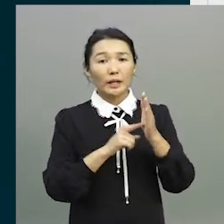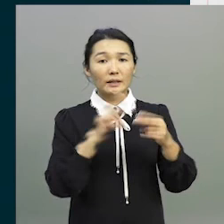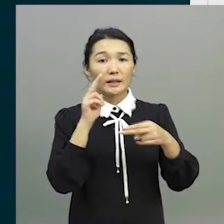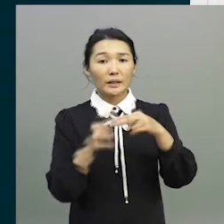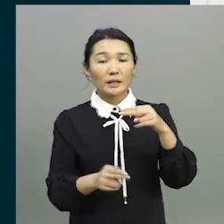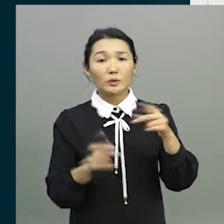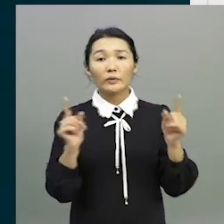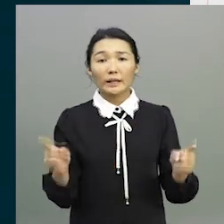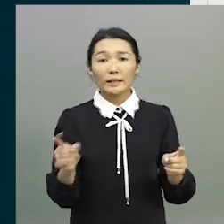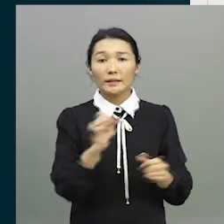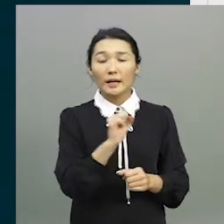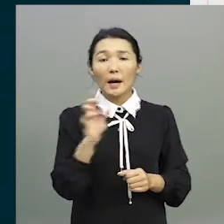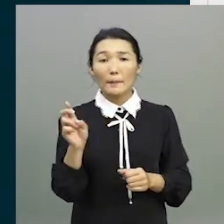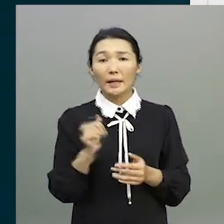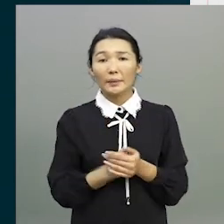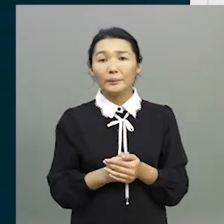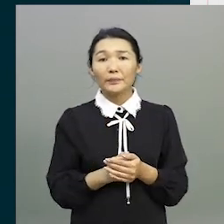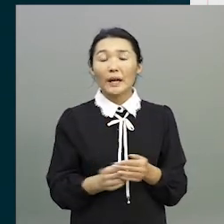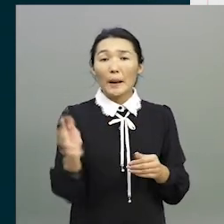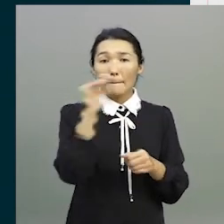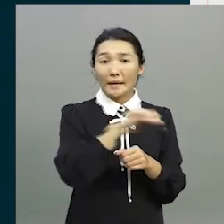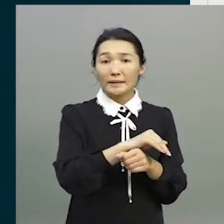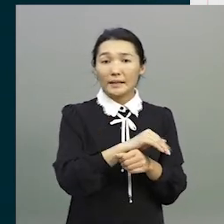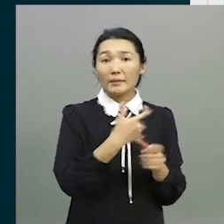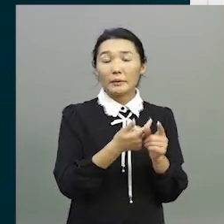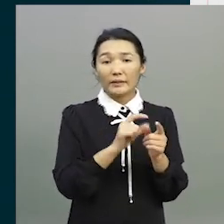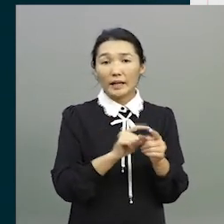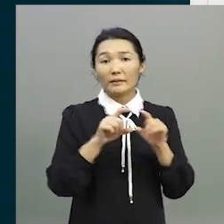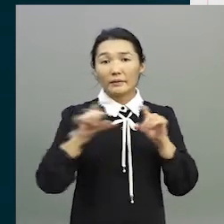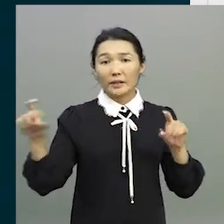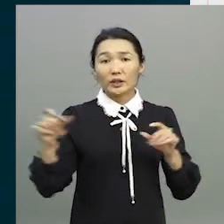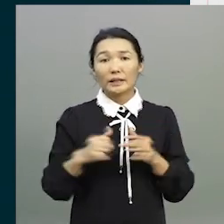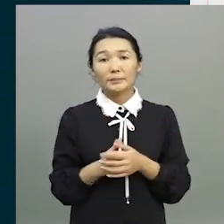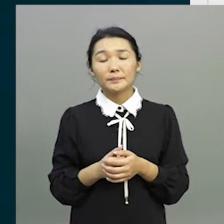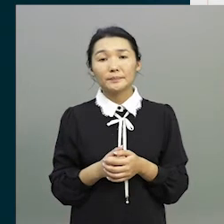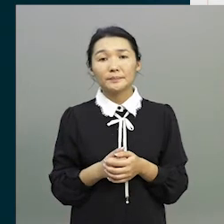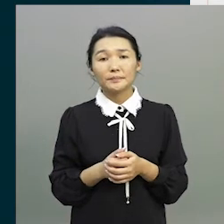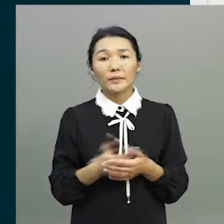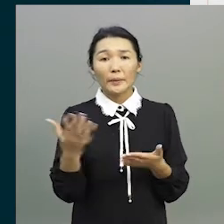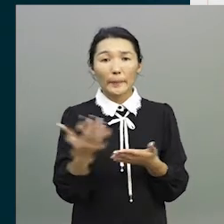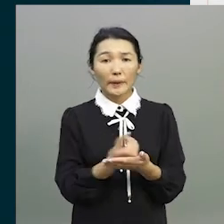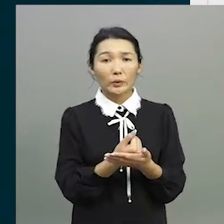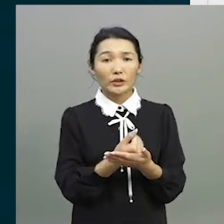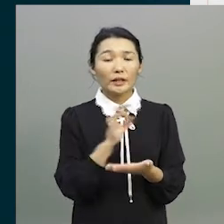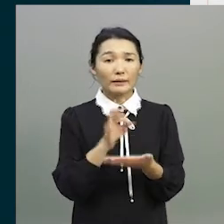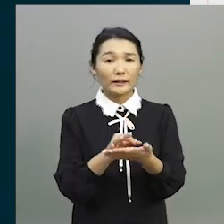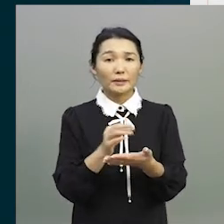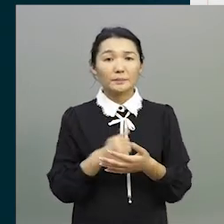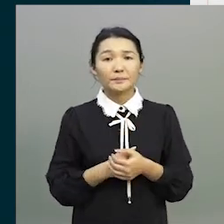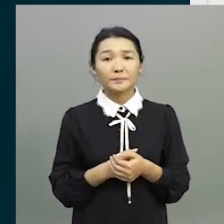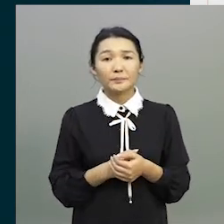отрезка а.б. подставим их в данное выражение получили ответ